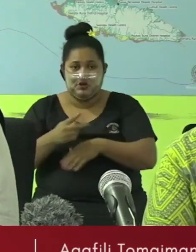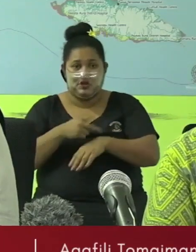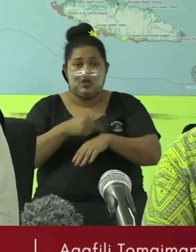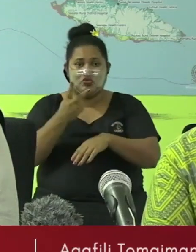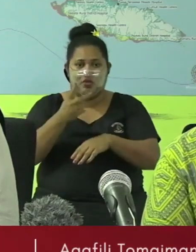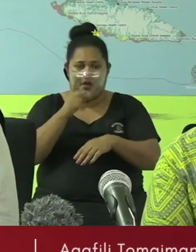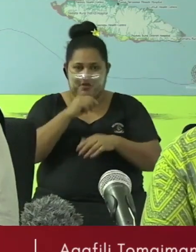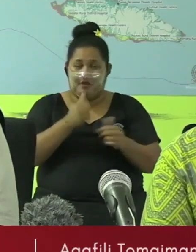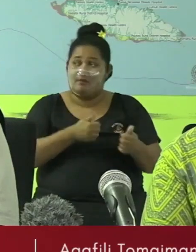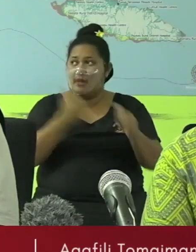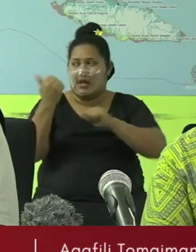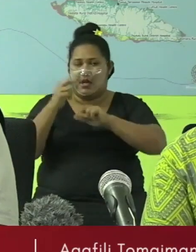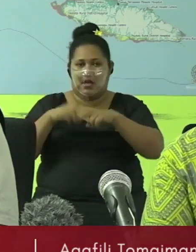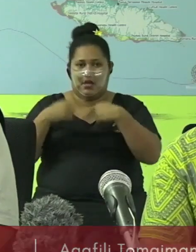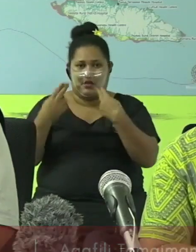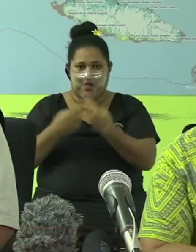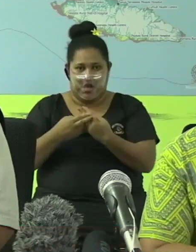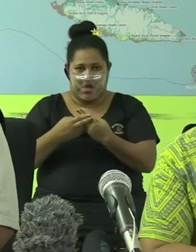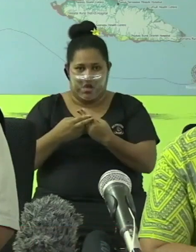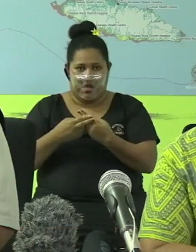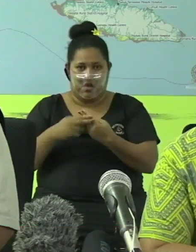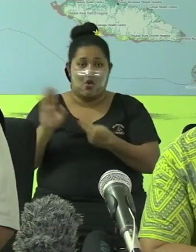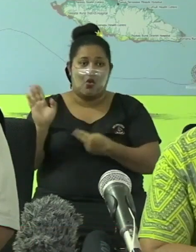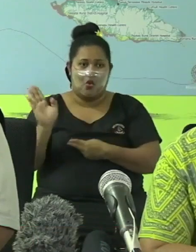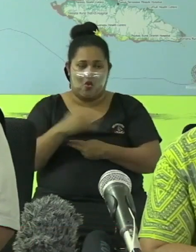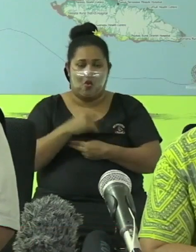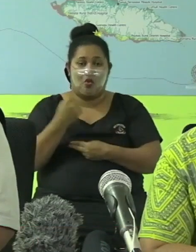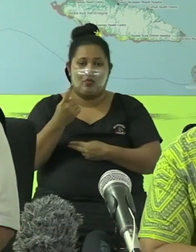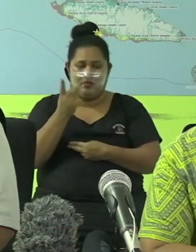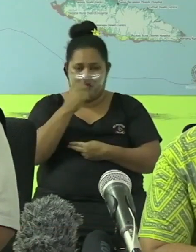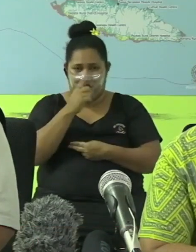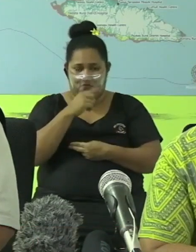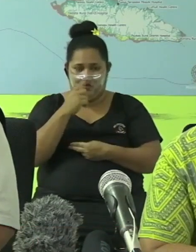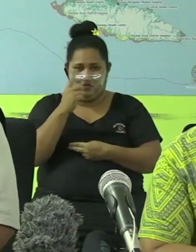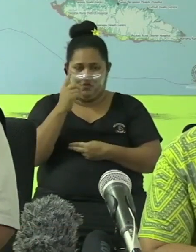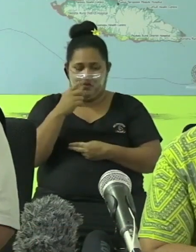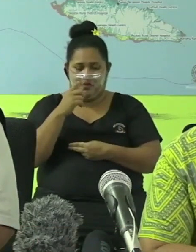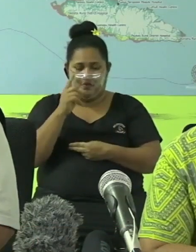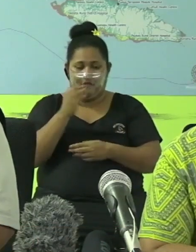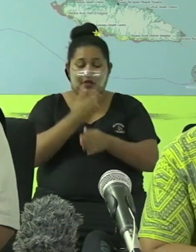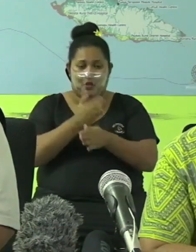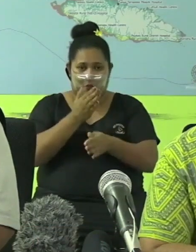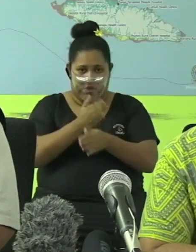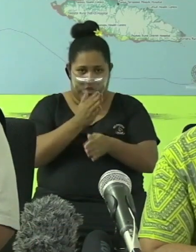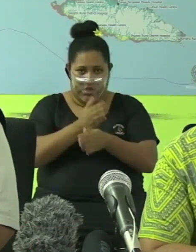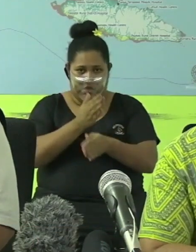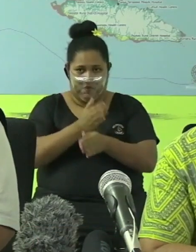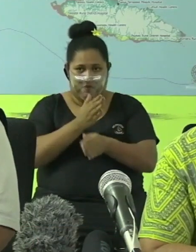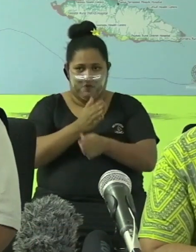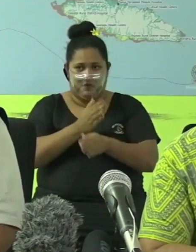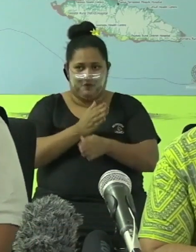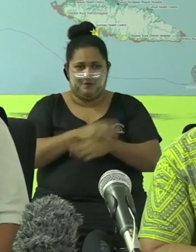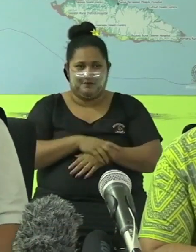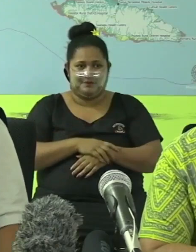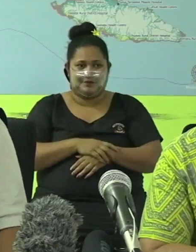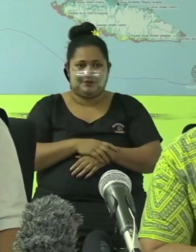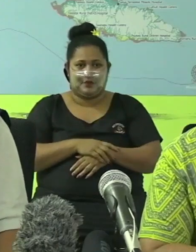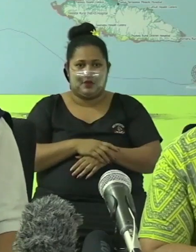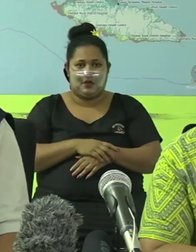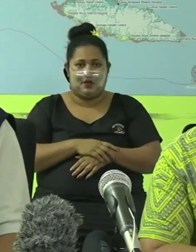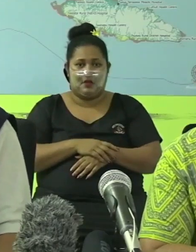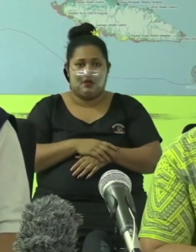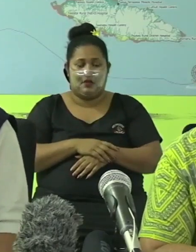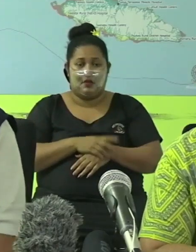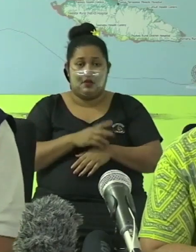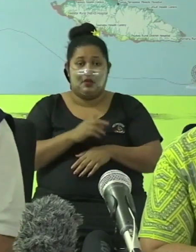fo i aiaiga i latou umanei o le awhai ngā luenga o le lona lua e awhia i fo i mai latou